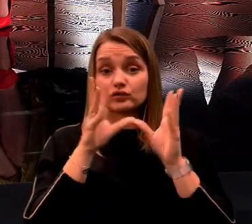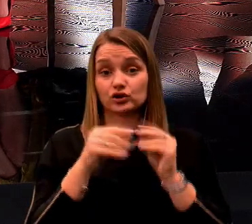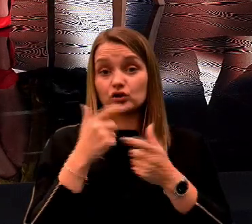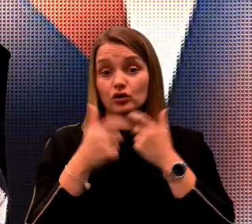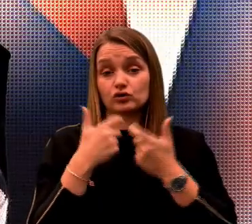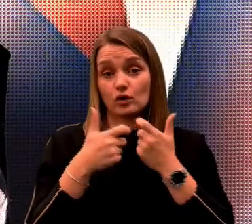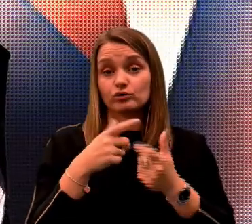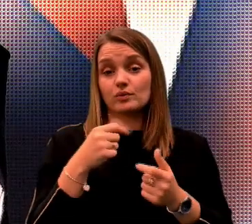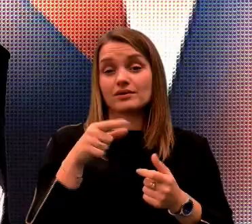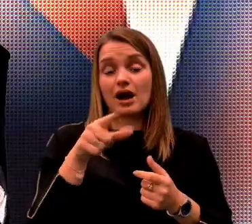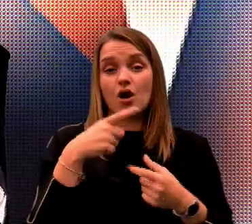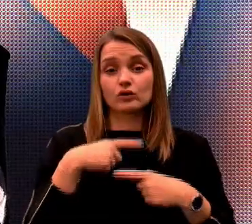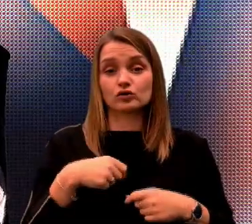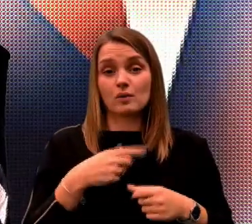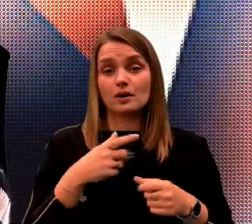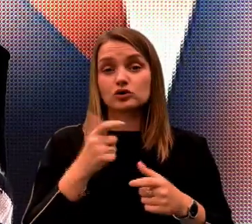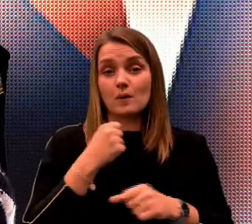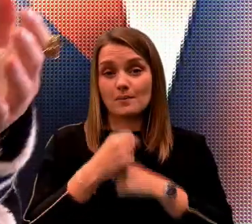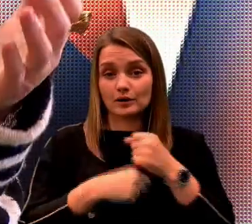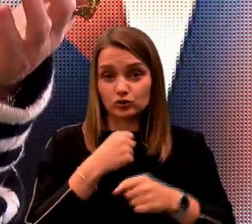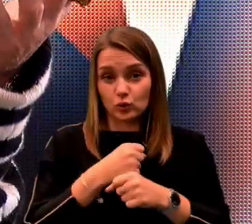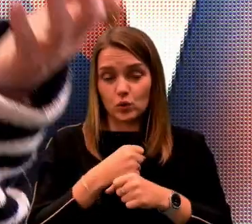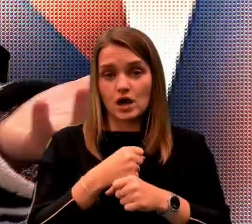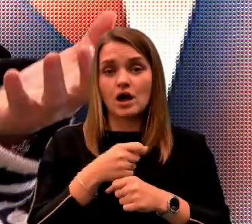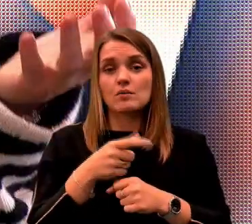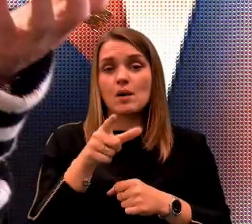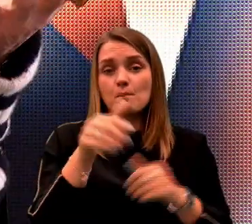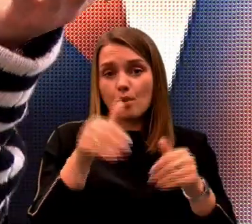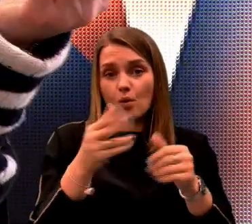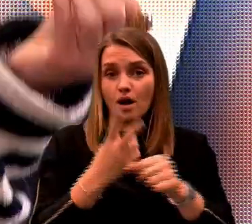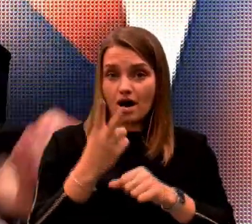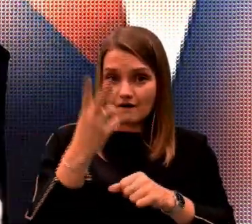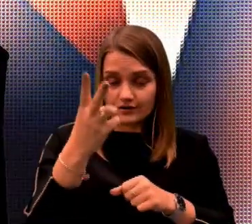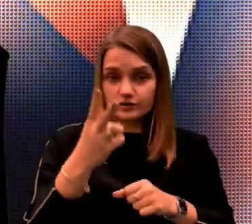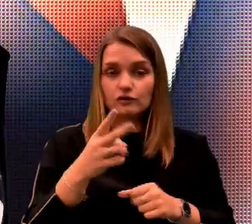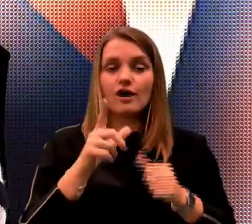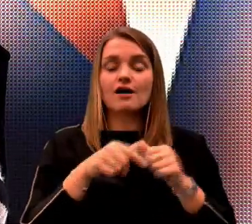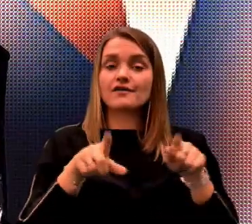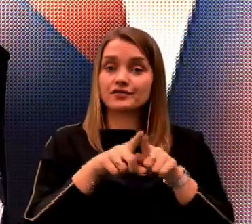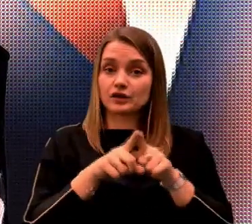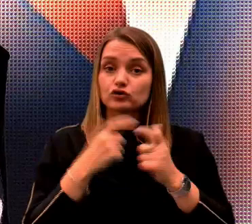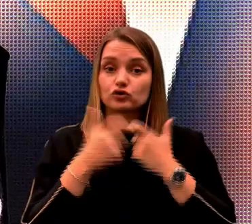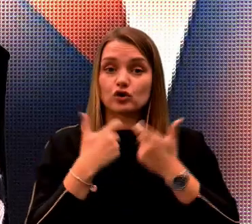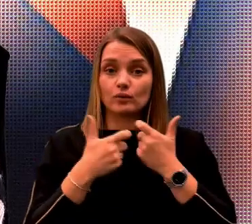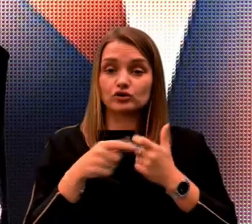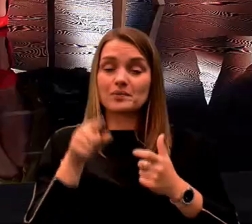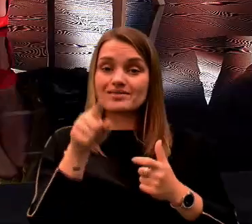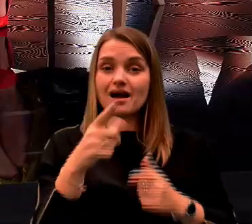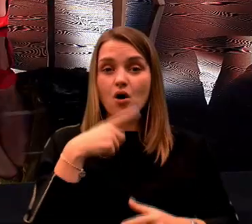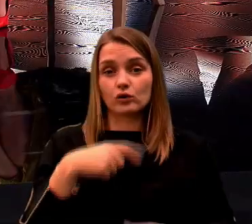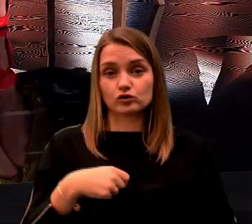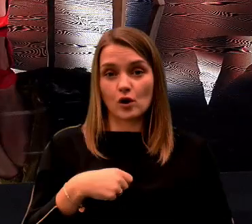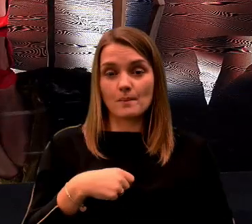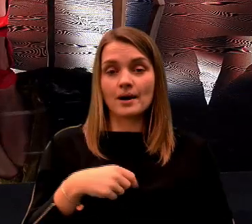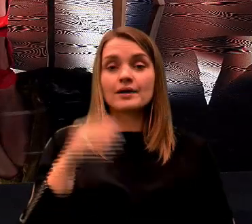w firmie, żeby mógł awansować. Ale trzeba i też zrobię wszystko, żeby ta osoba wiedziała,